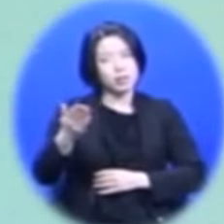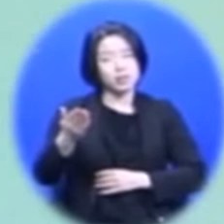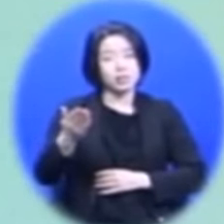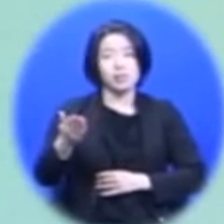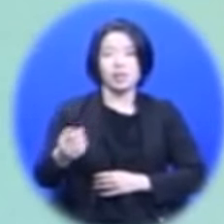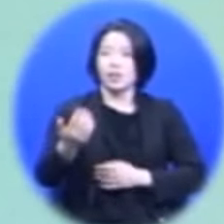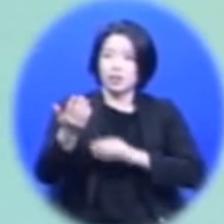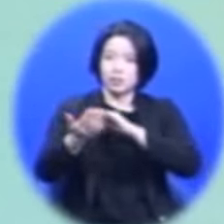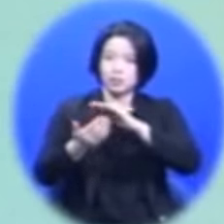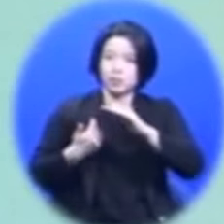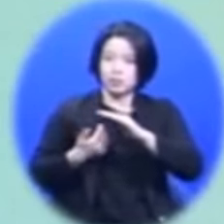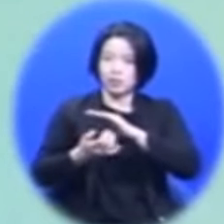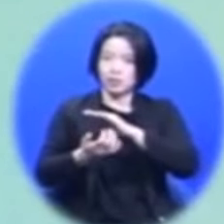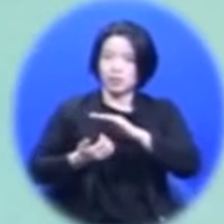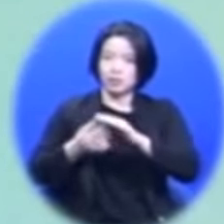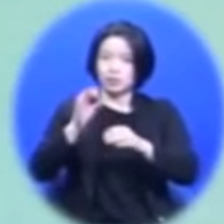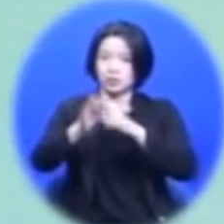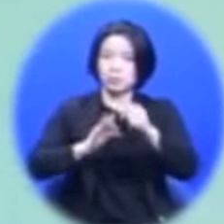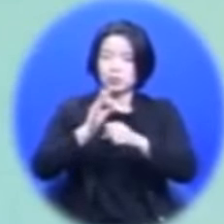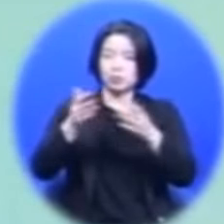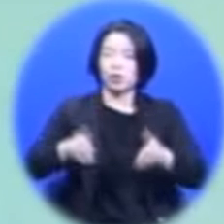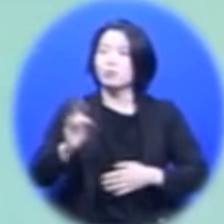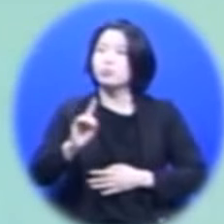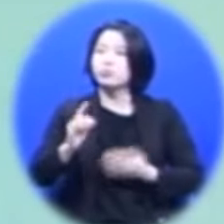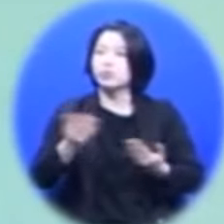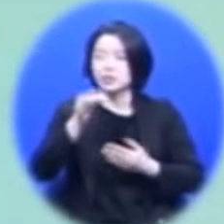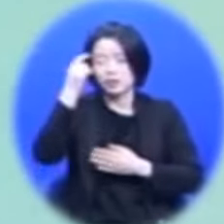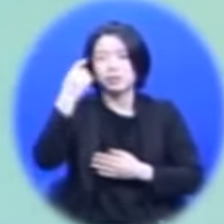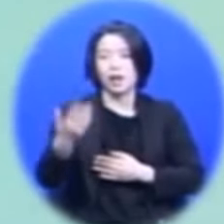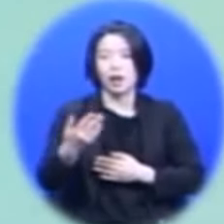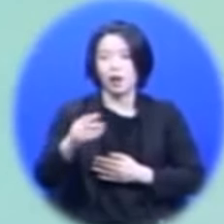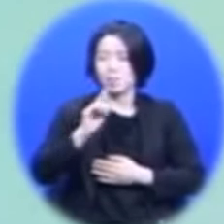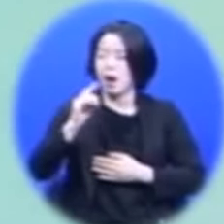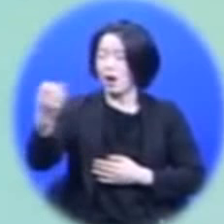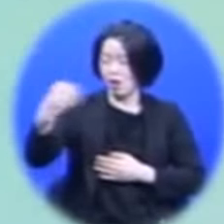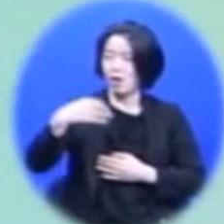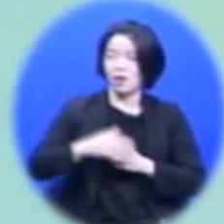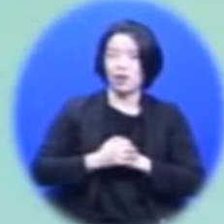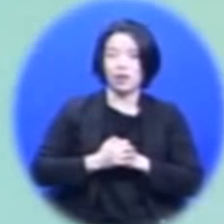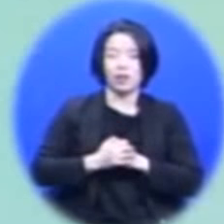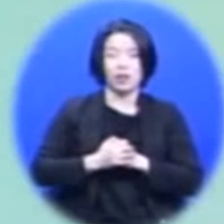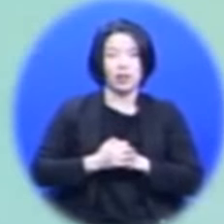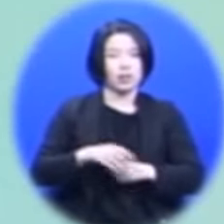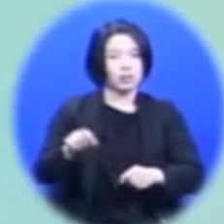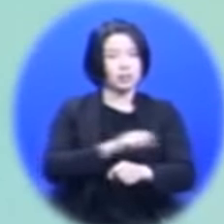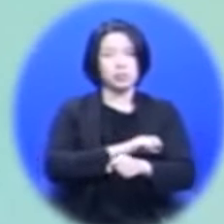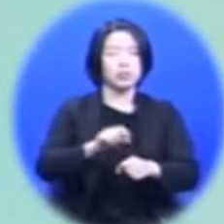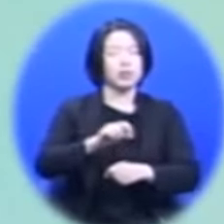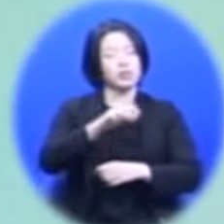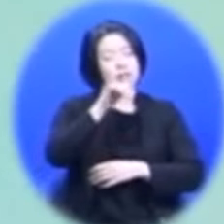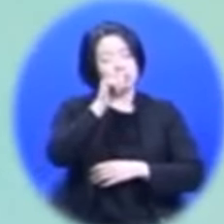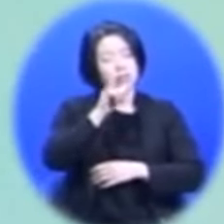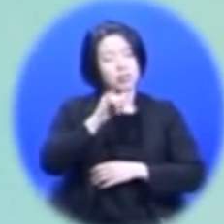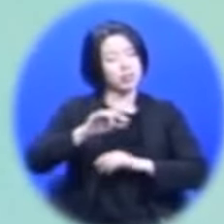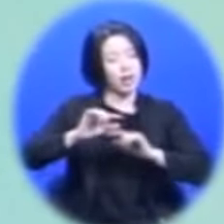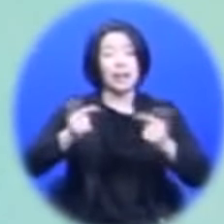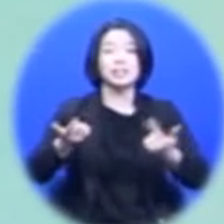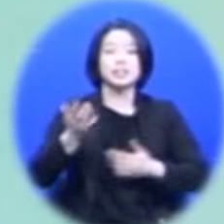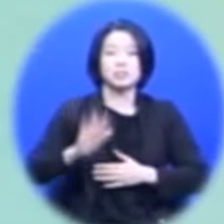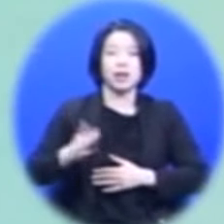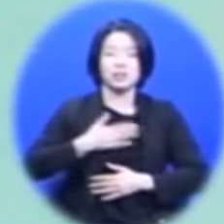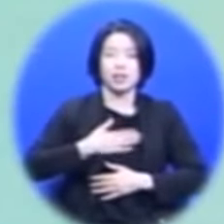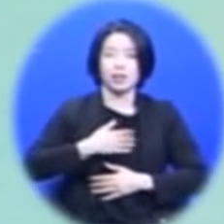동안 무슨 일이 있었습니까? 좀 말을 좀 해주세요. 저 뭐 특별한 게 있는 건 없지만